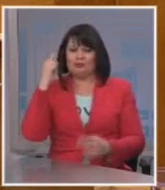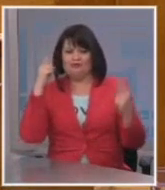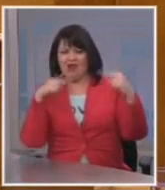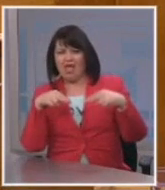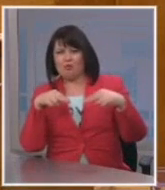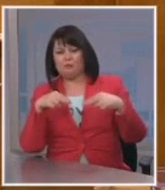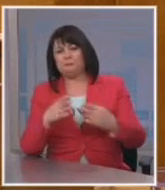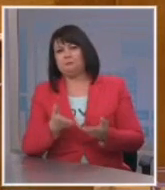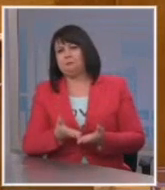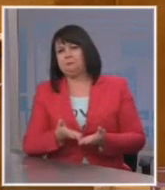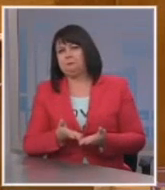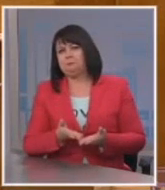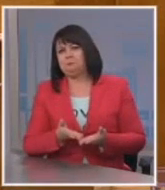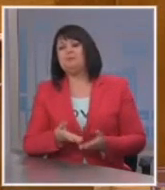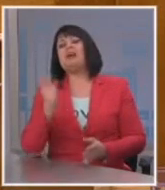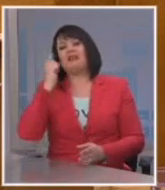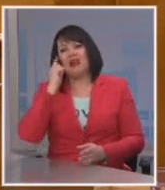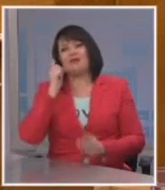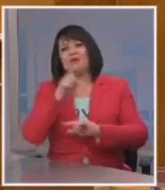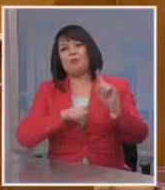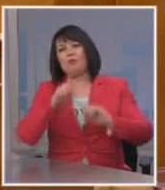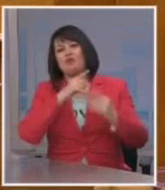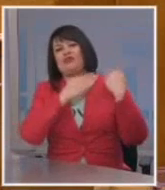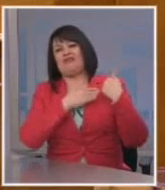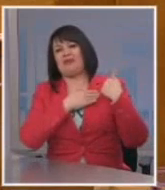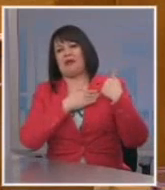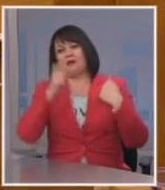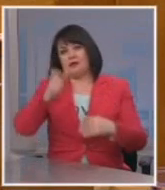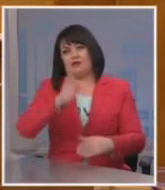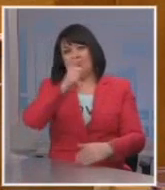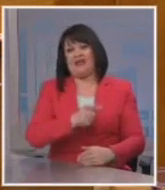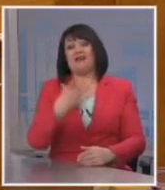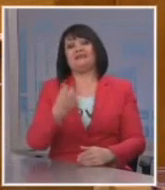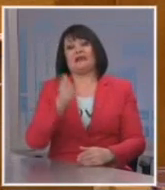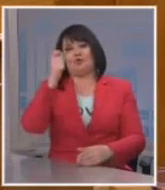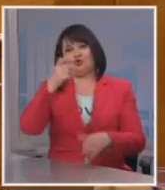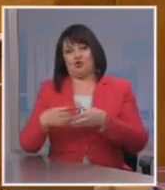πια ποια ευθύνη έχει ο κάθε πολιτικός οργανισμός.